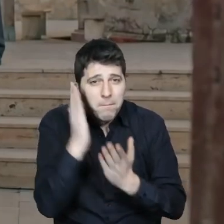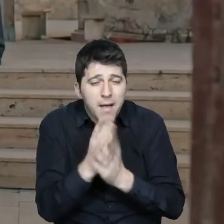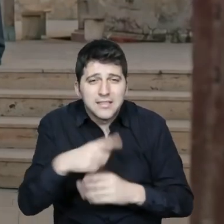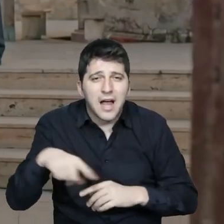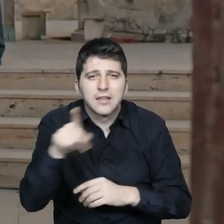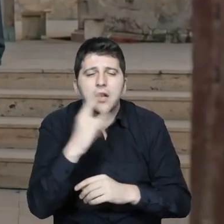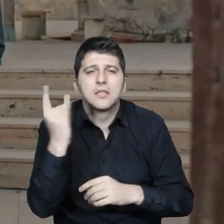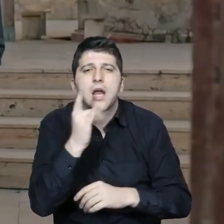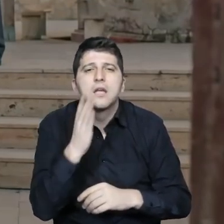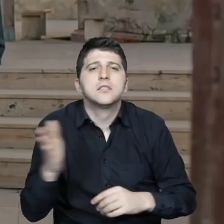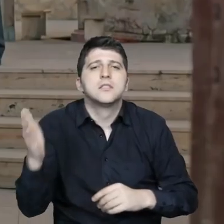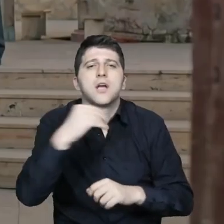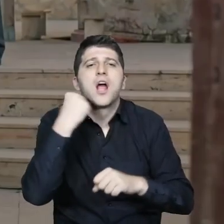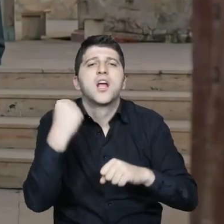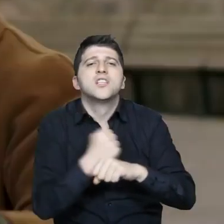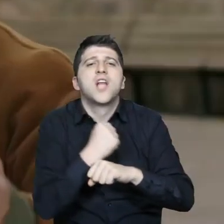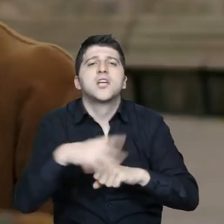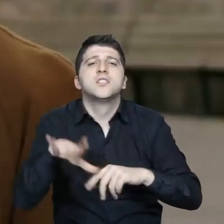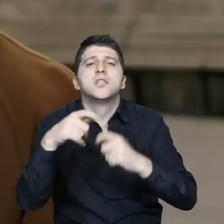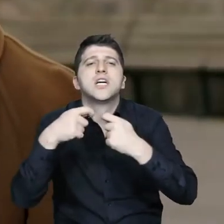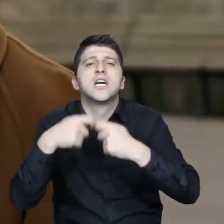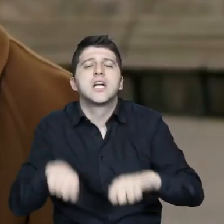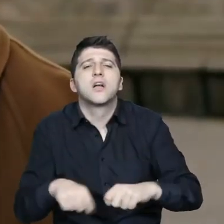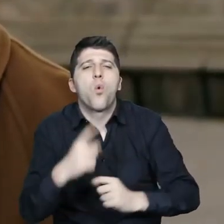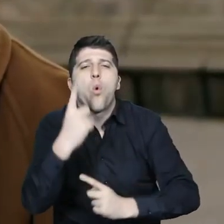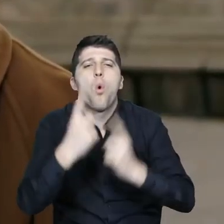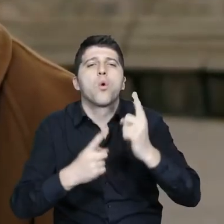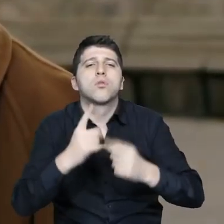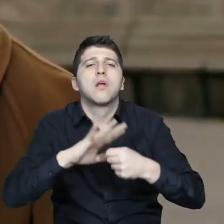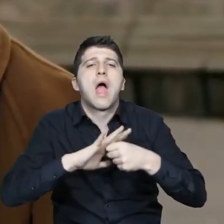gezdi. Taşlar kırık, otlar ezik.